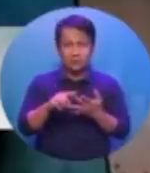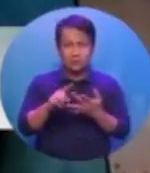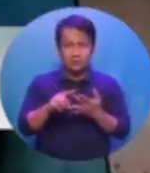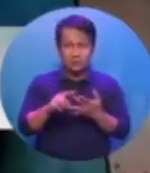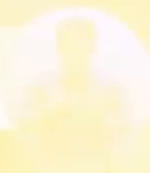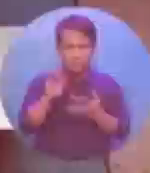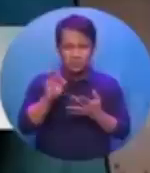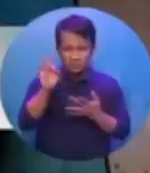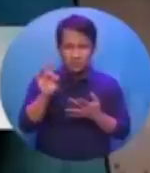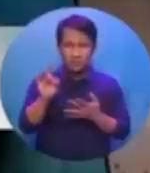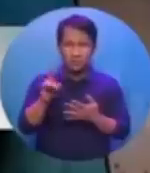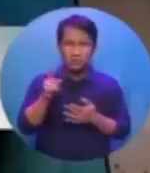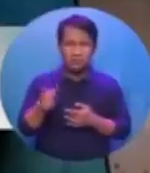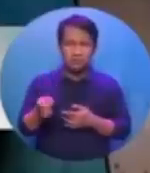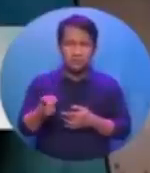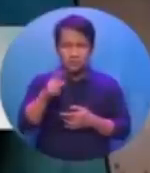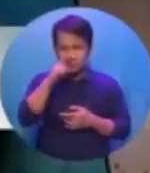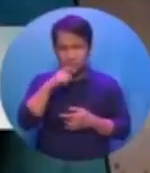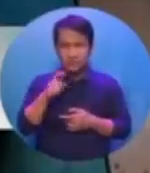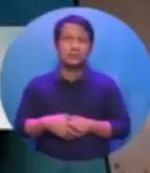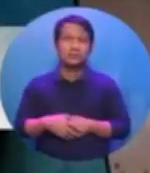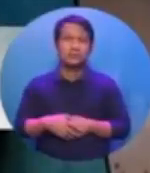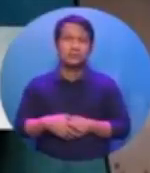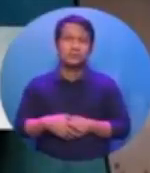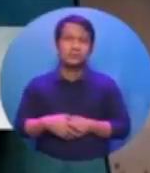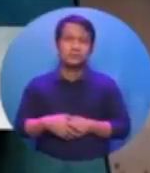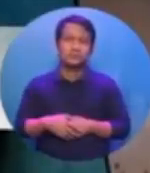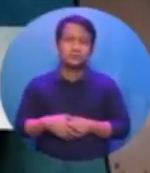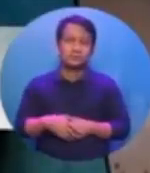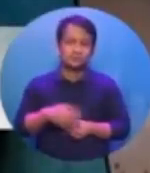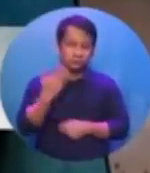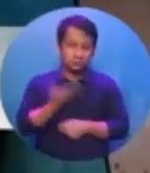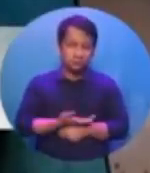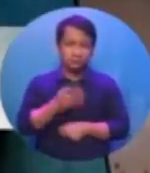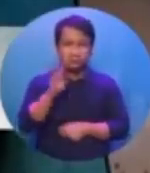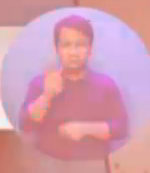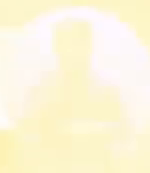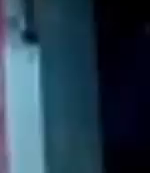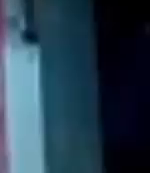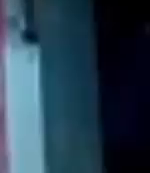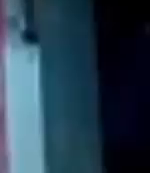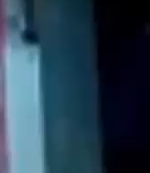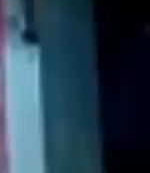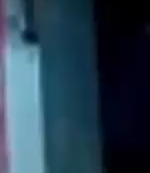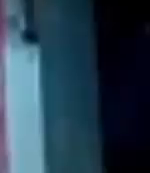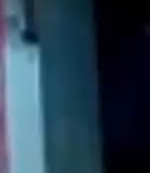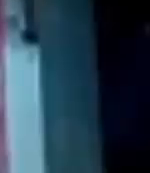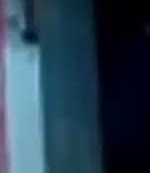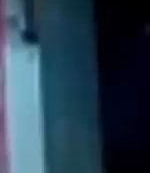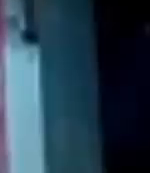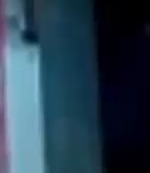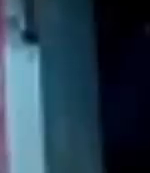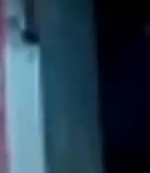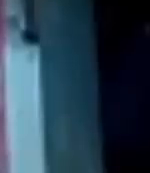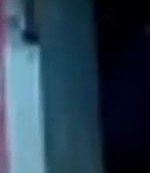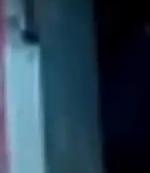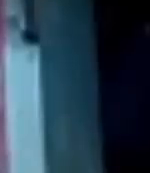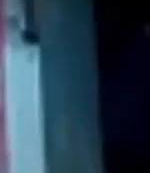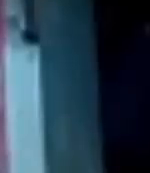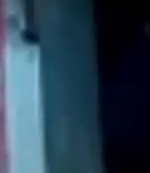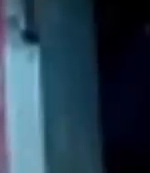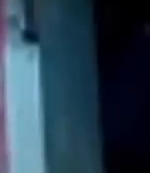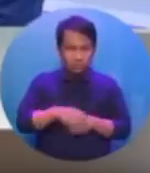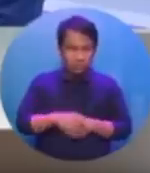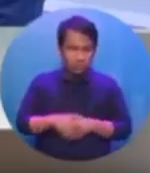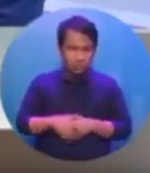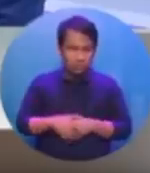8 yata yun. Itong tinatalian, ilang taon to? Itong anak ko, 4 years old po. Lola, magandang umaga po, Lola. Oo!